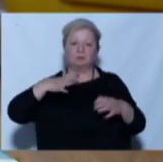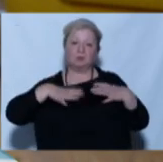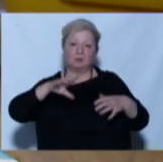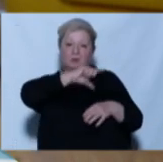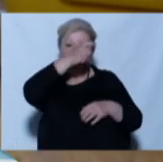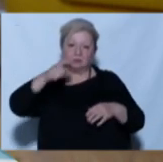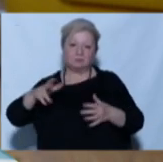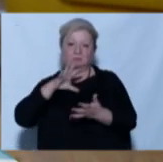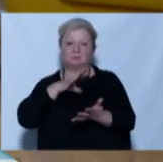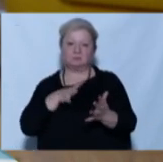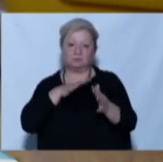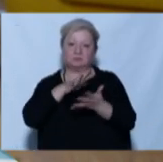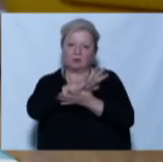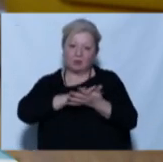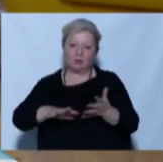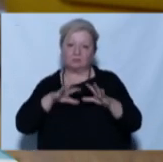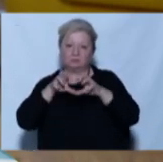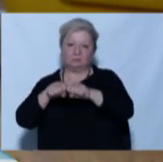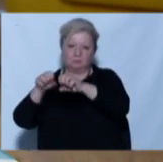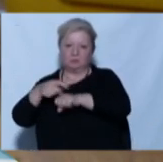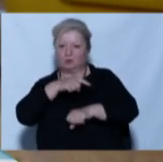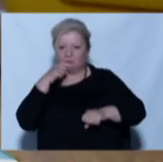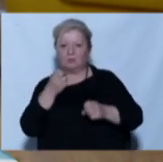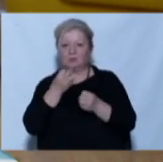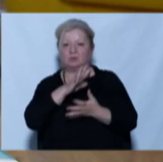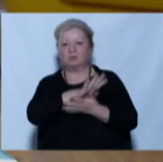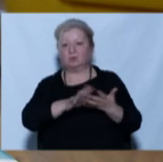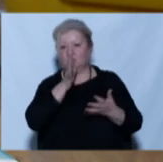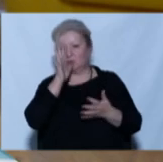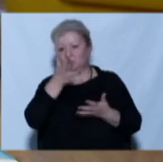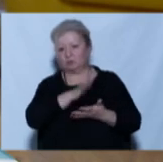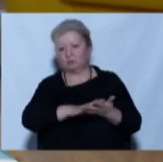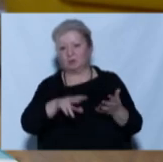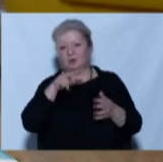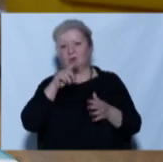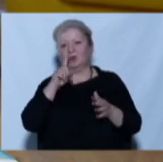ბრძოლები ფაქტიურად კიდევ 5 წელი გაგრძელდა.